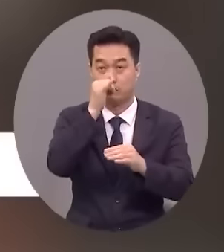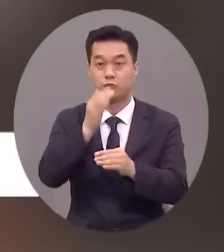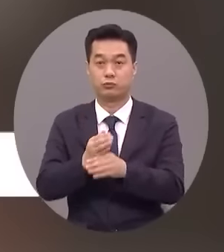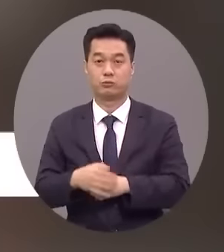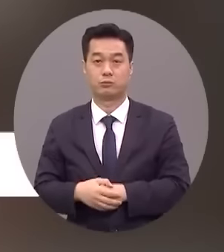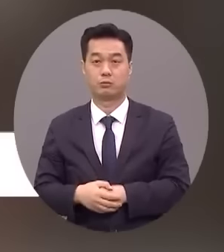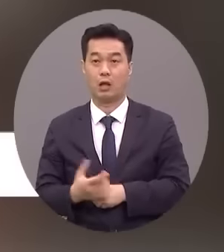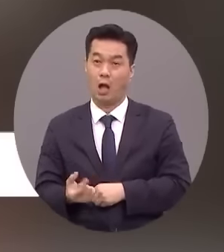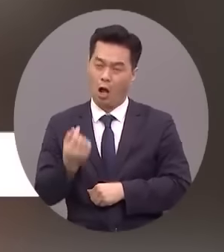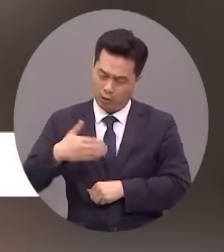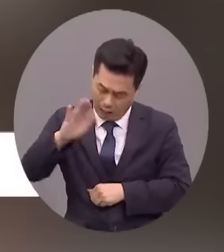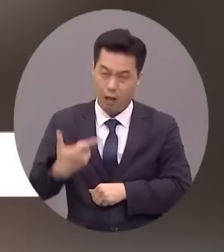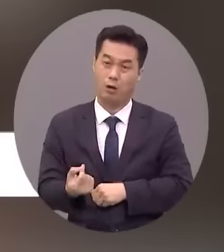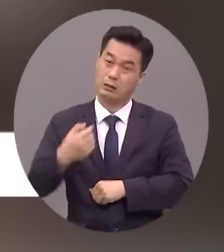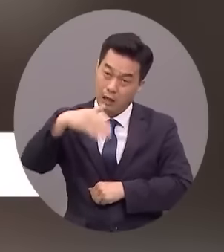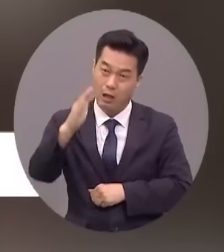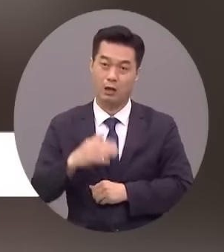가야지.